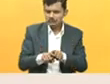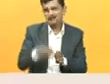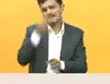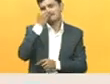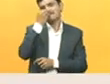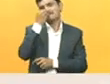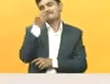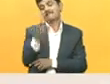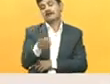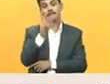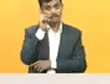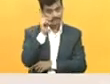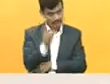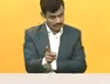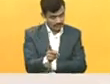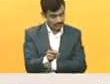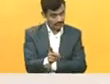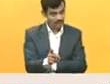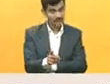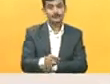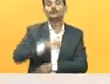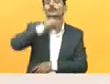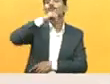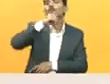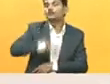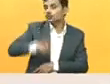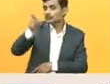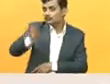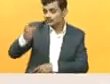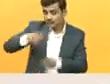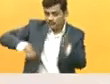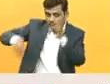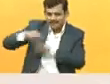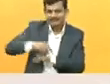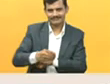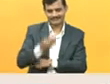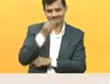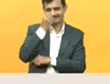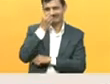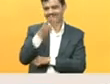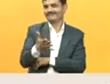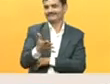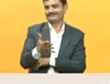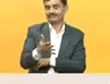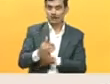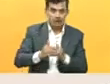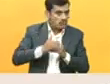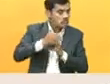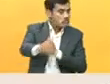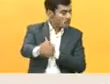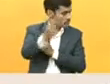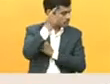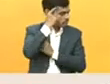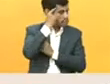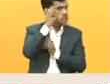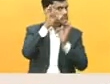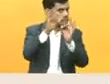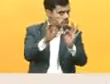है, लेकिन हमारे युवा साथी भी तो कन्वेंशनल से आगे की सोच रखते